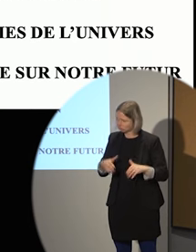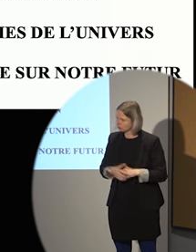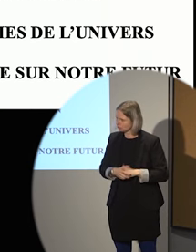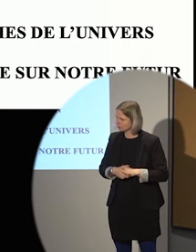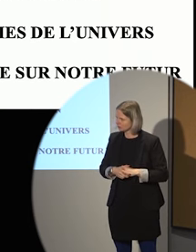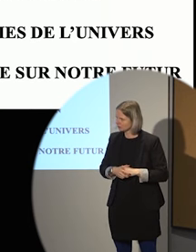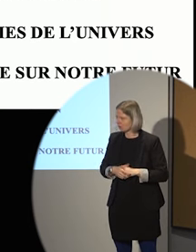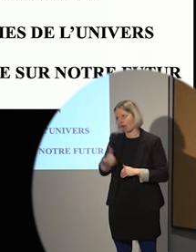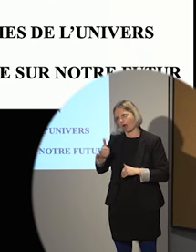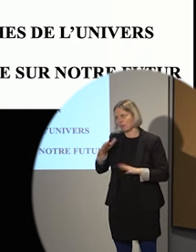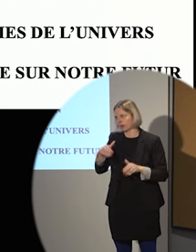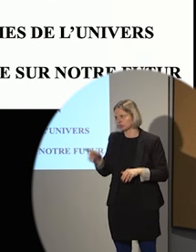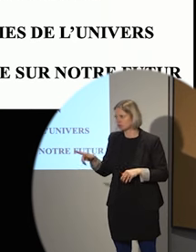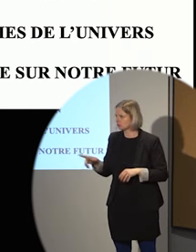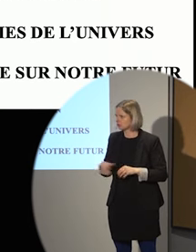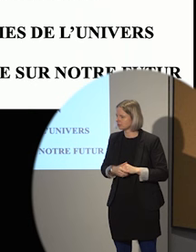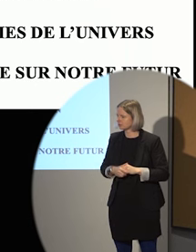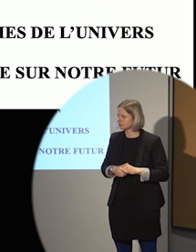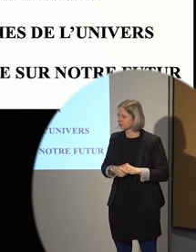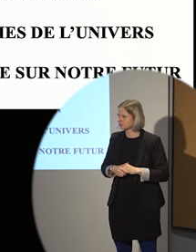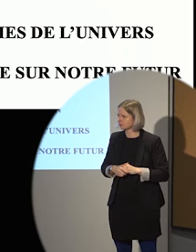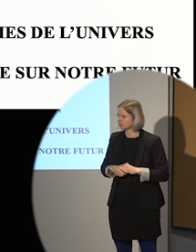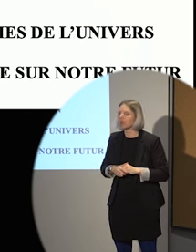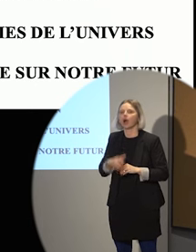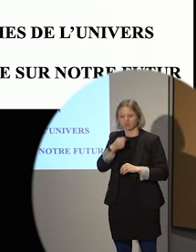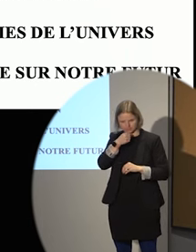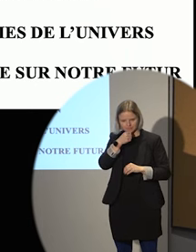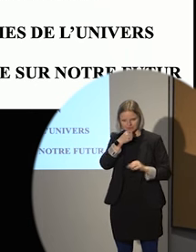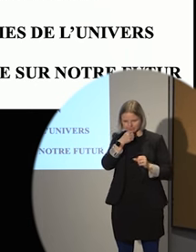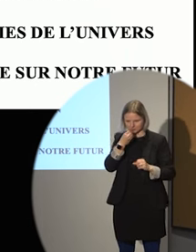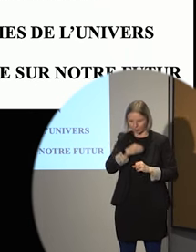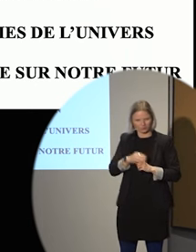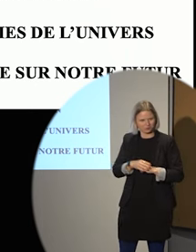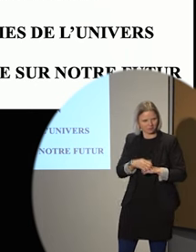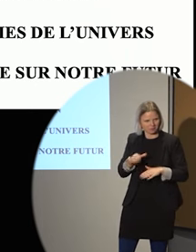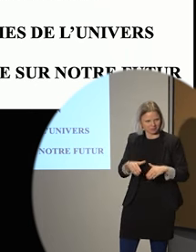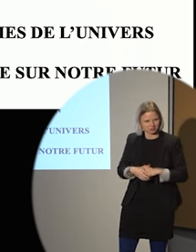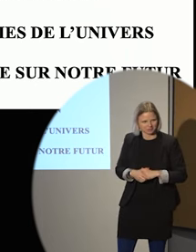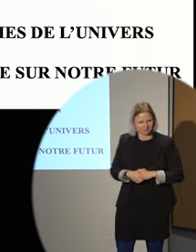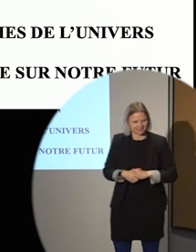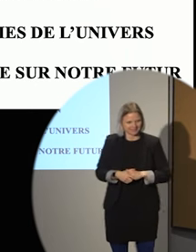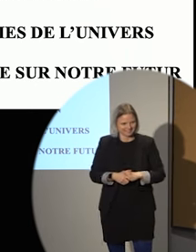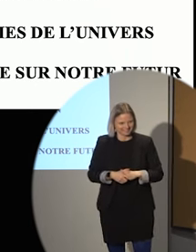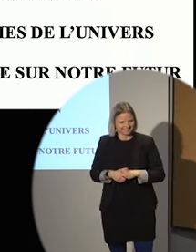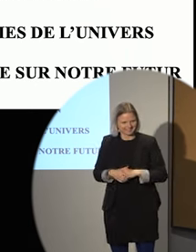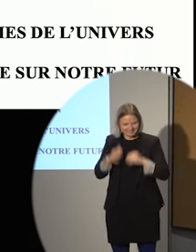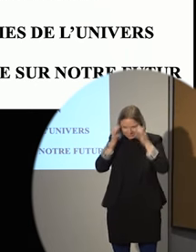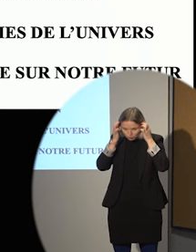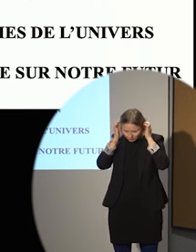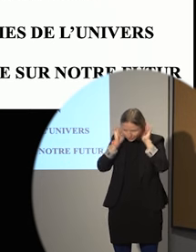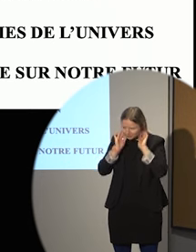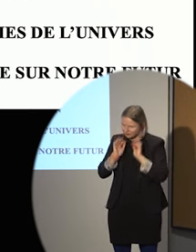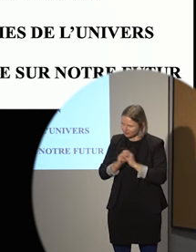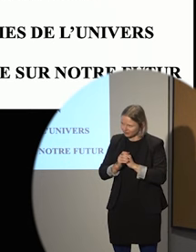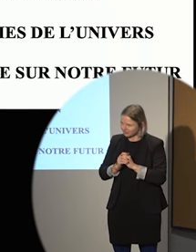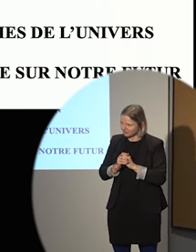Non plus. Voilà, si, il marche. Besoin du micro, non pas